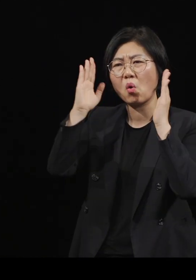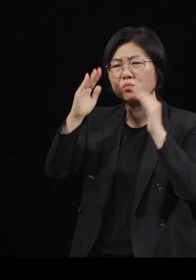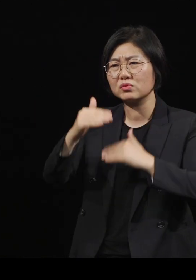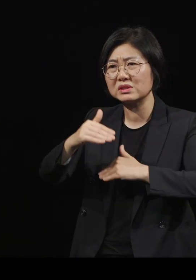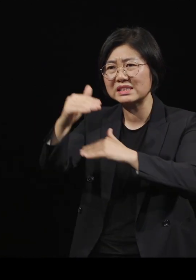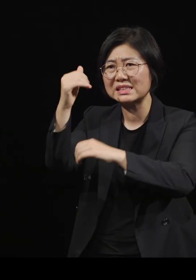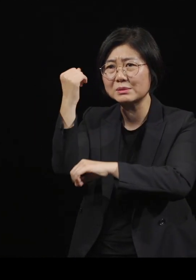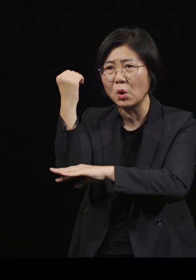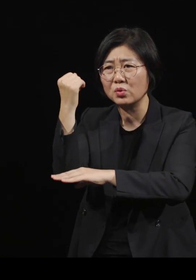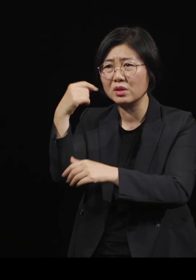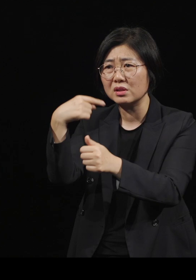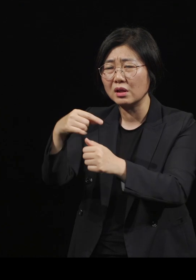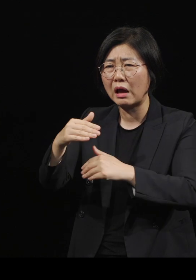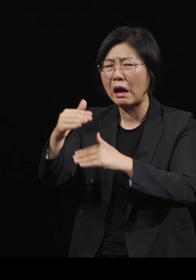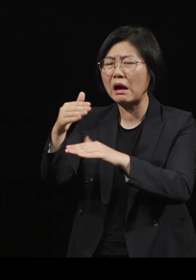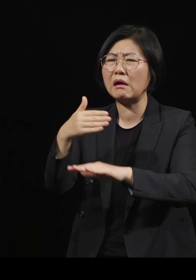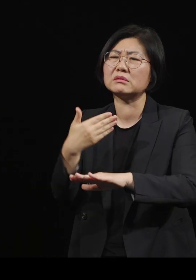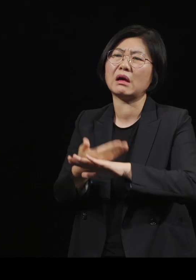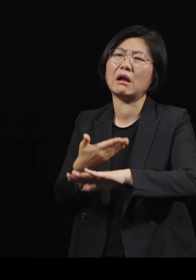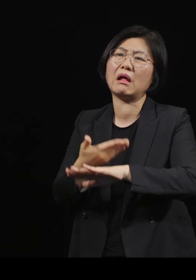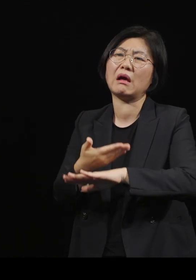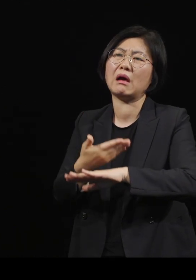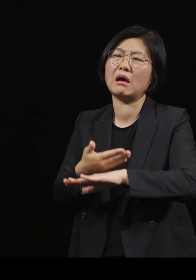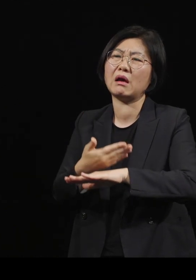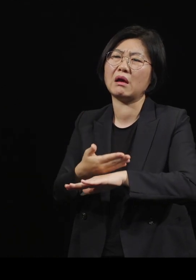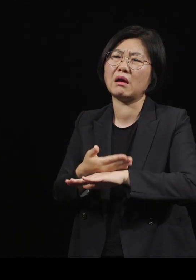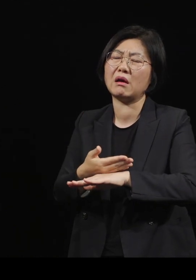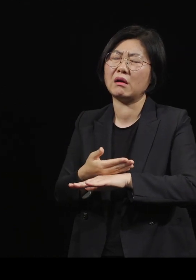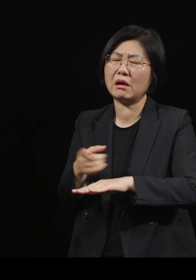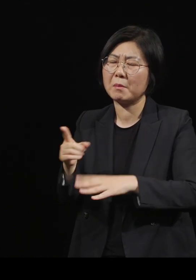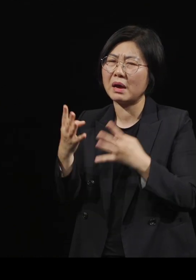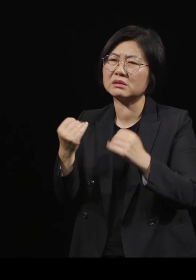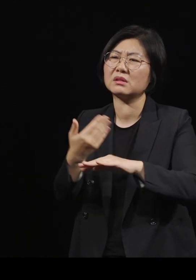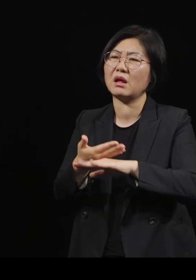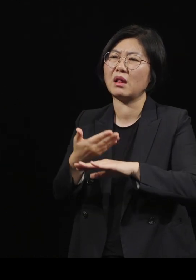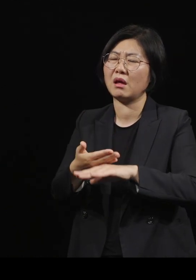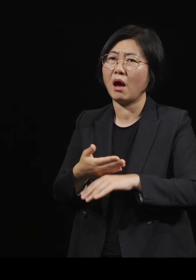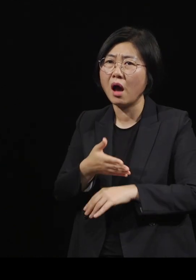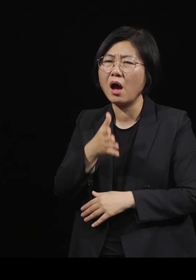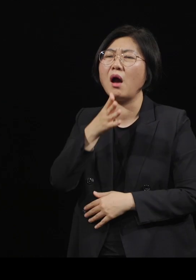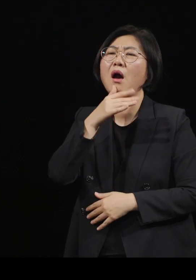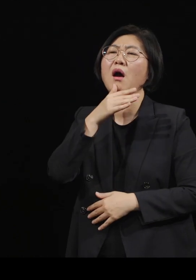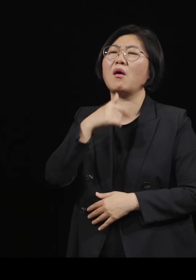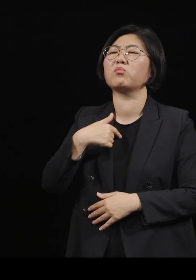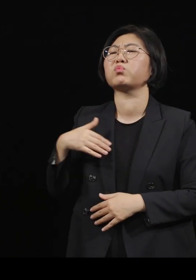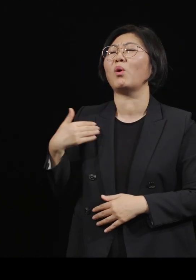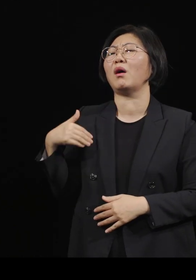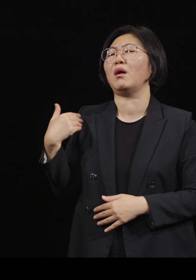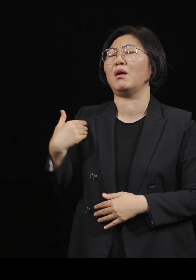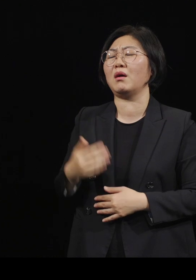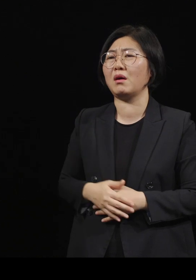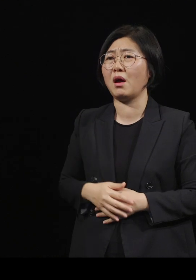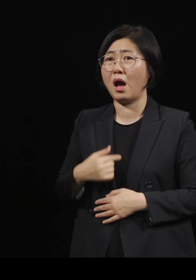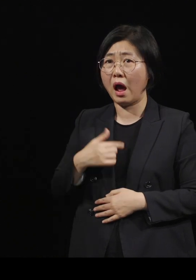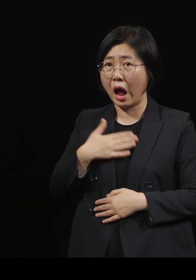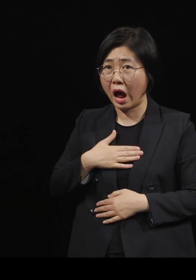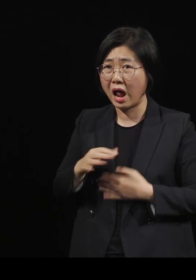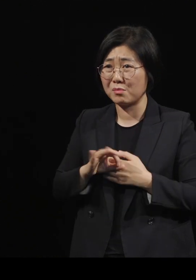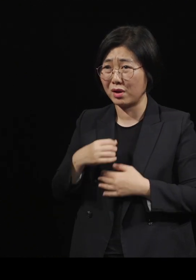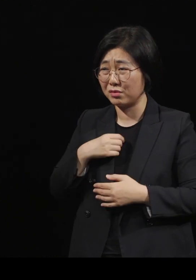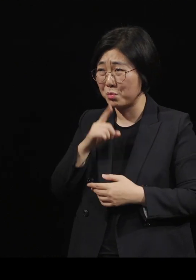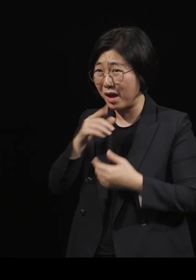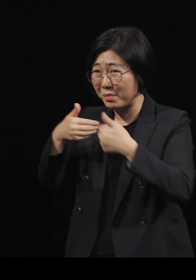기본적인 교육 과정이나 어떤 수업 나가는 진도의 범위가 많이 다르다고. 몰랐죠. 알았으면 그랬겠어요,